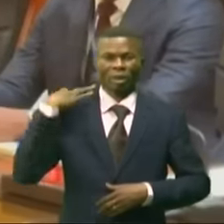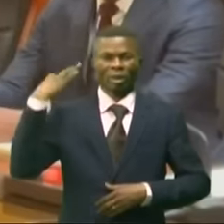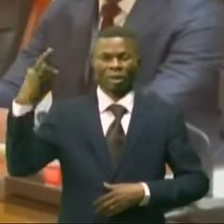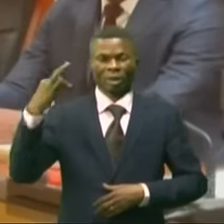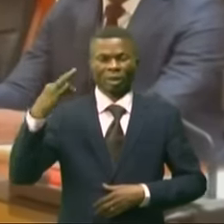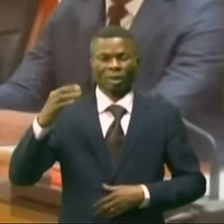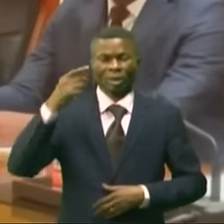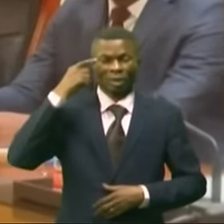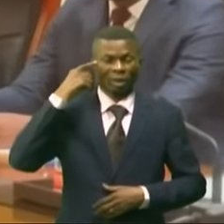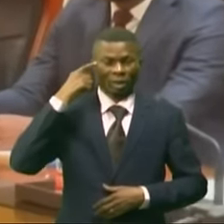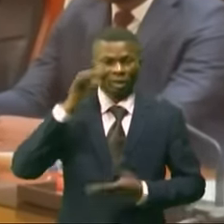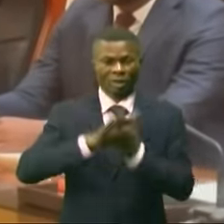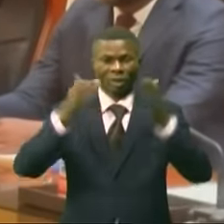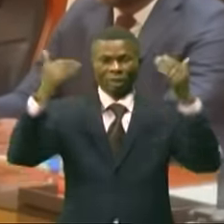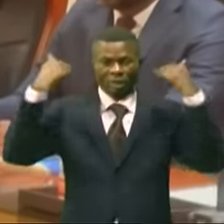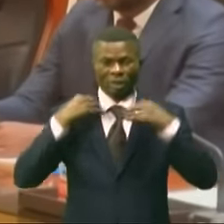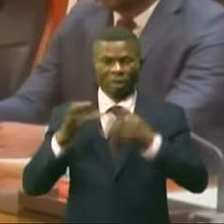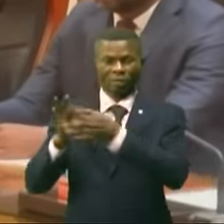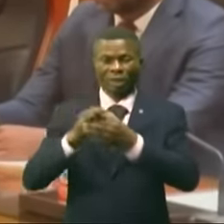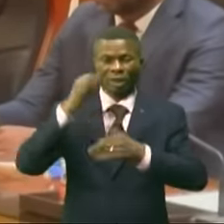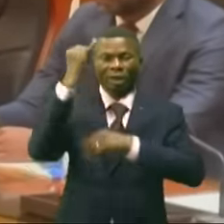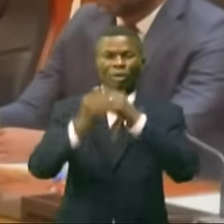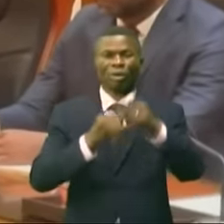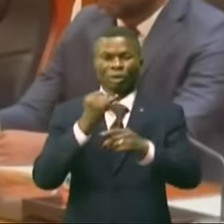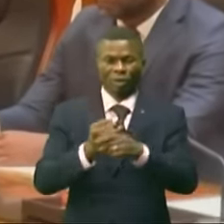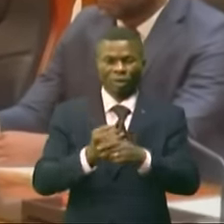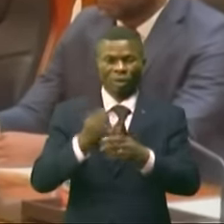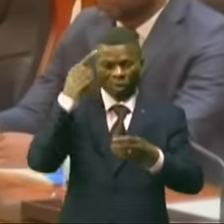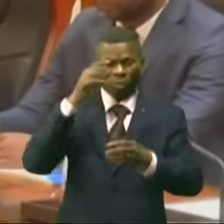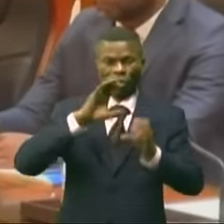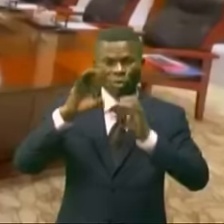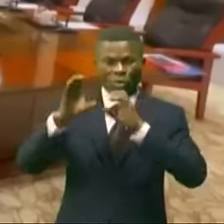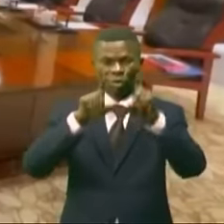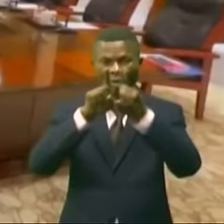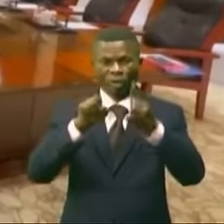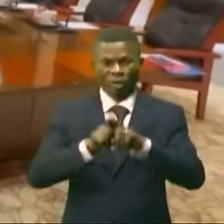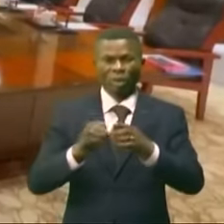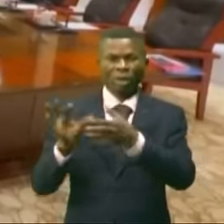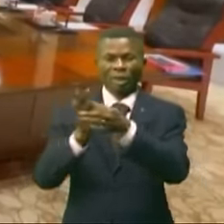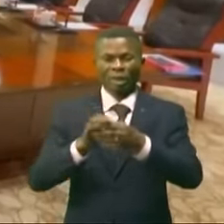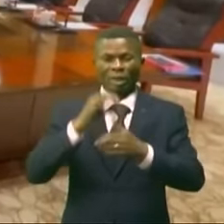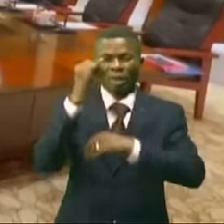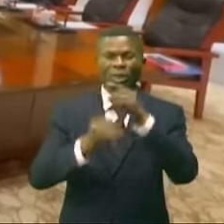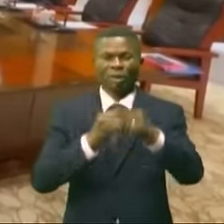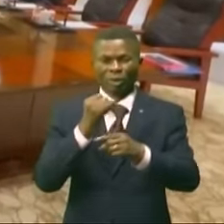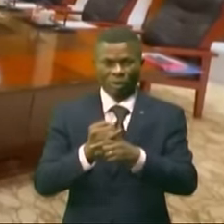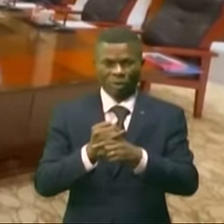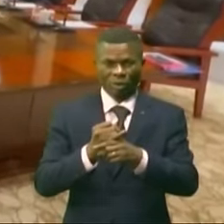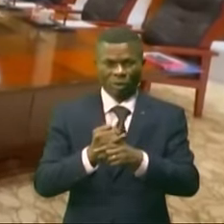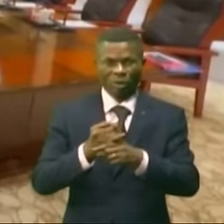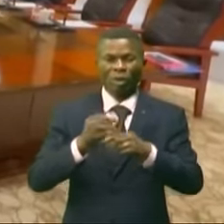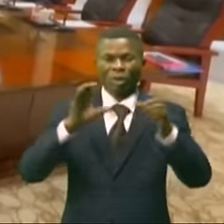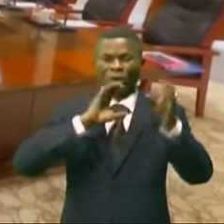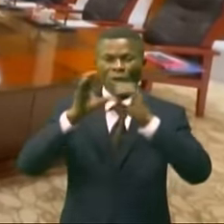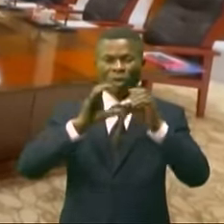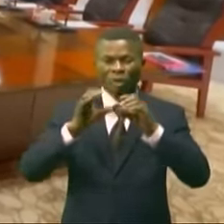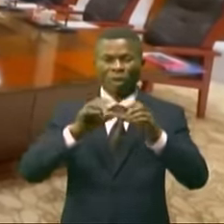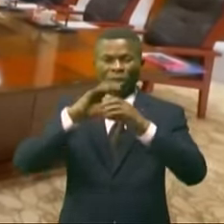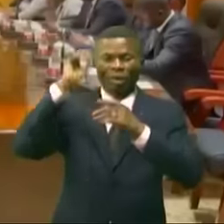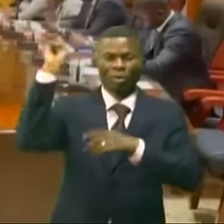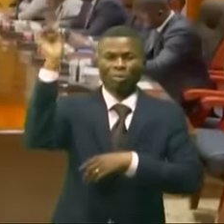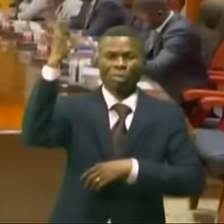Chine à la direction de l'Union internationale de télécommunication et de l'Union internationale de télécommunication par